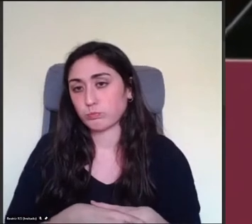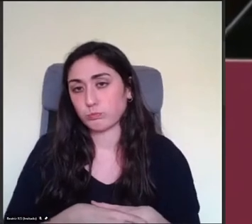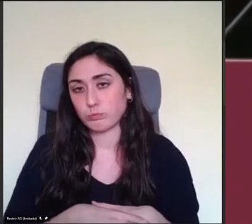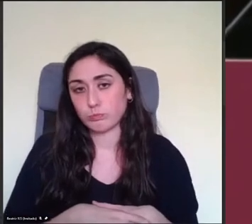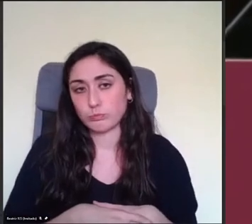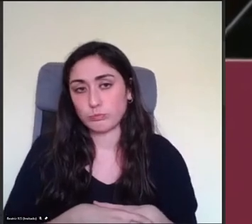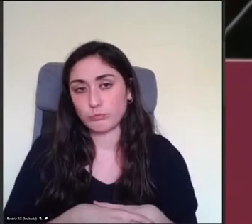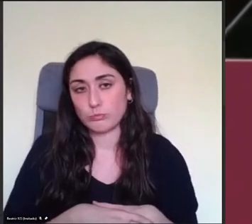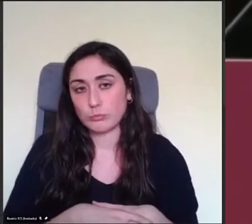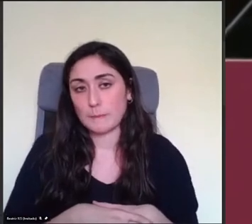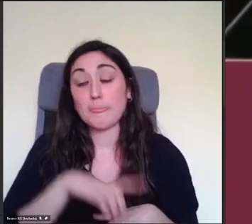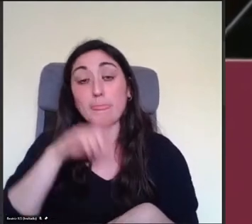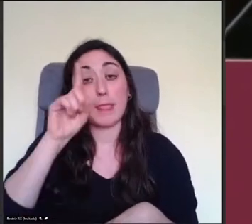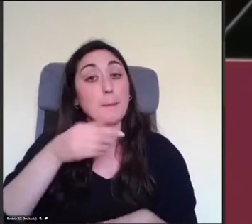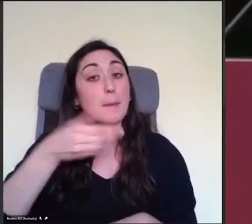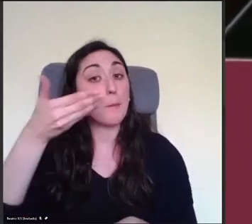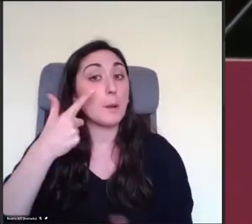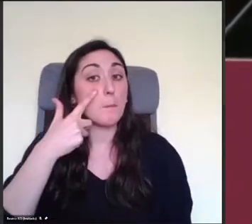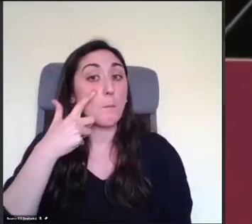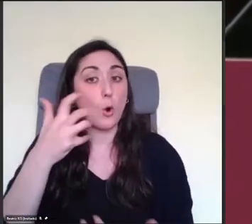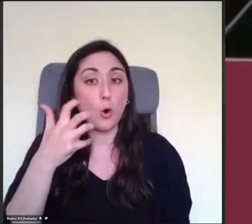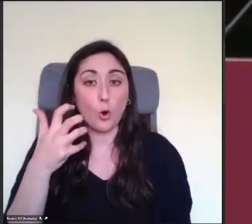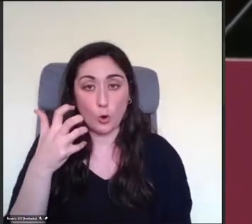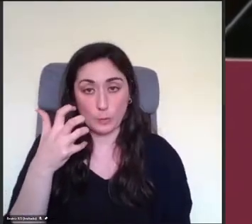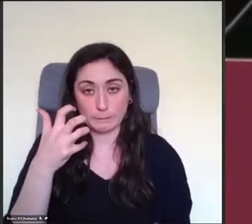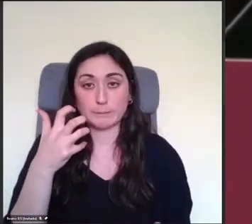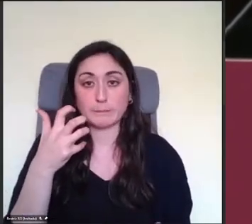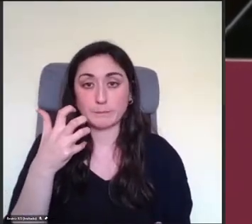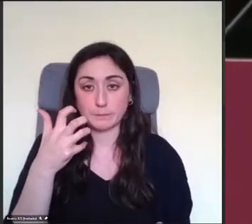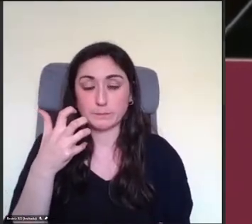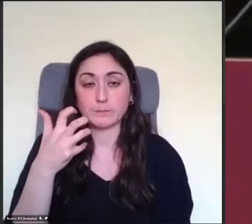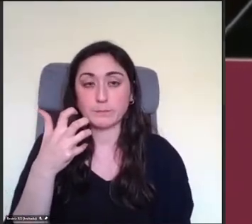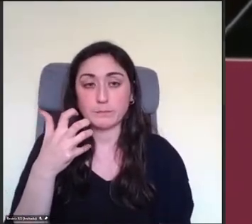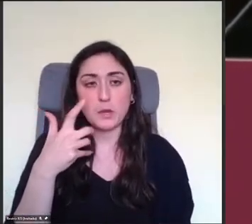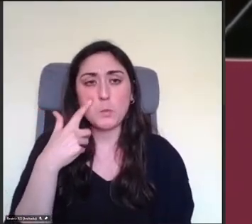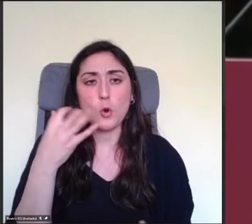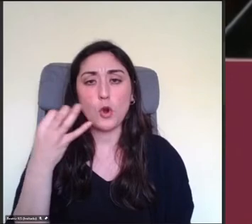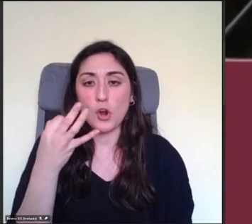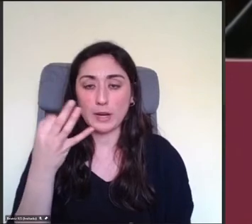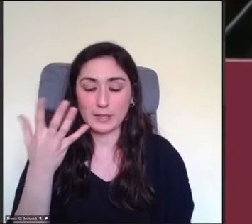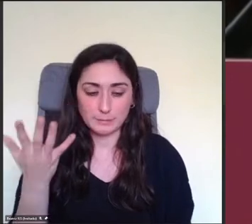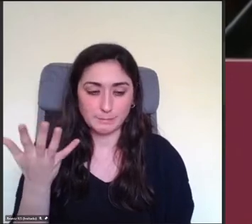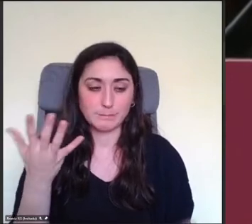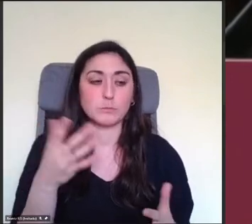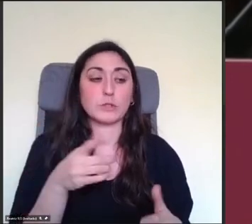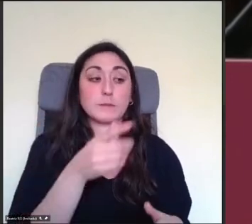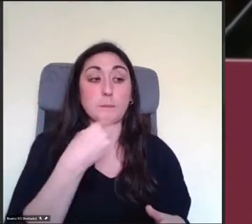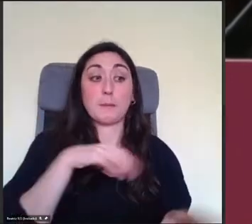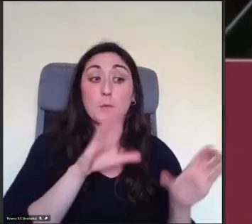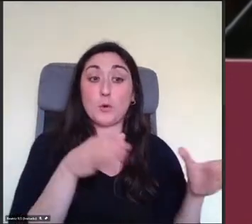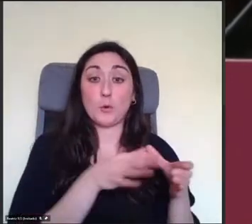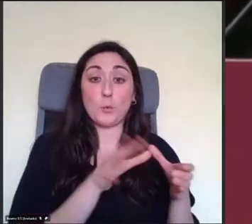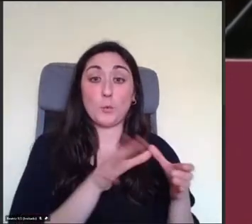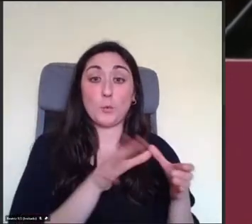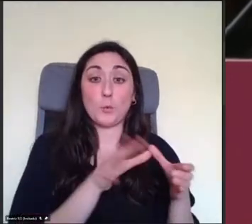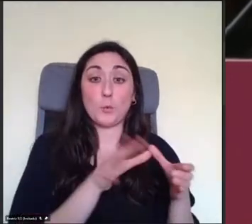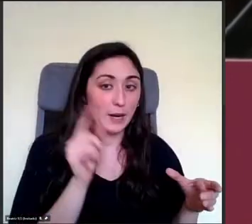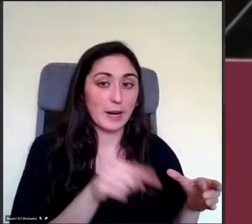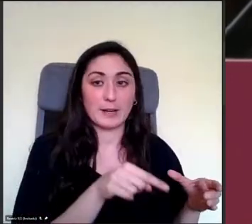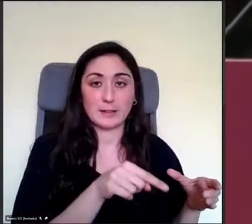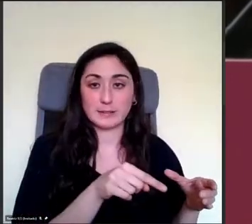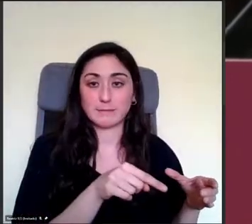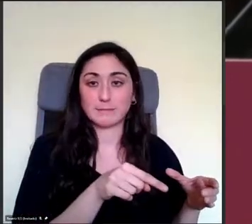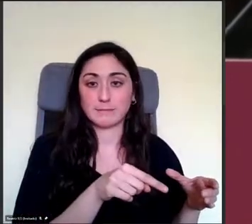És important destacar aquest element, no? Com aquestes dones, que constitueixen grups